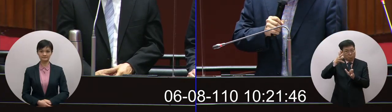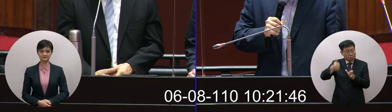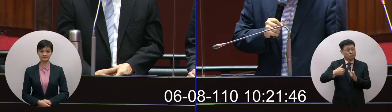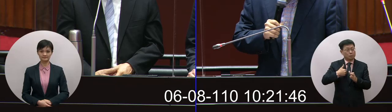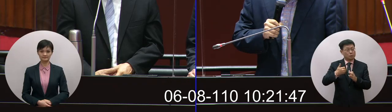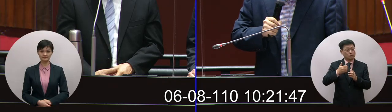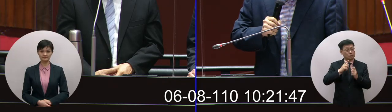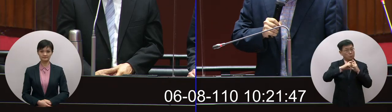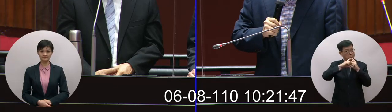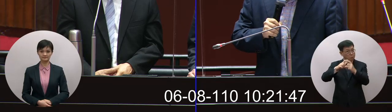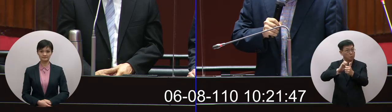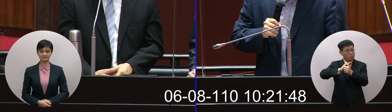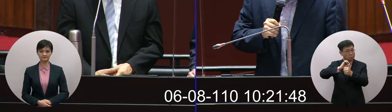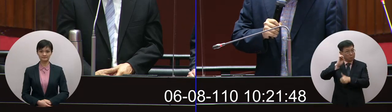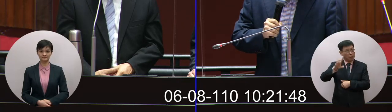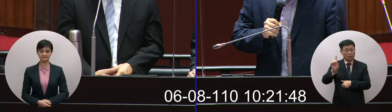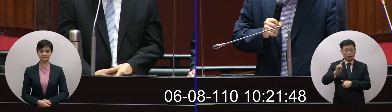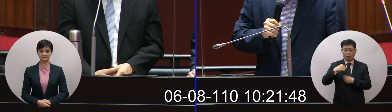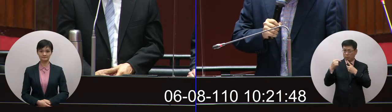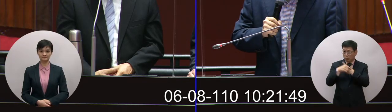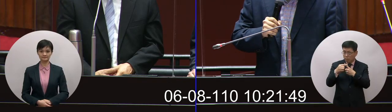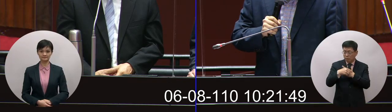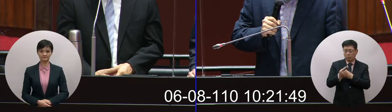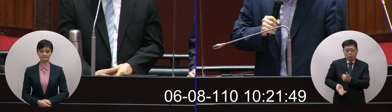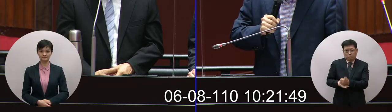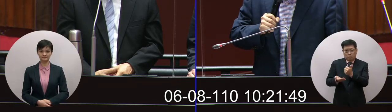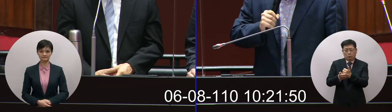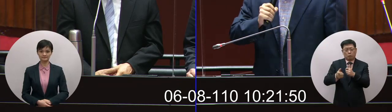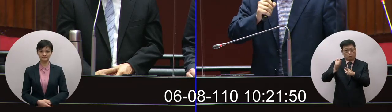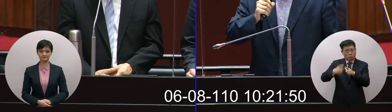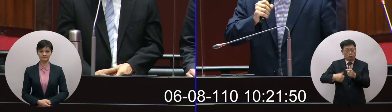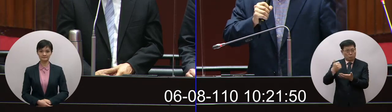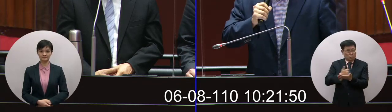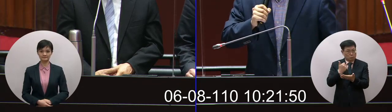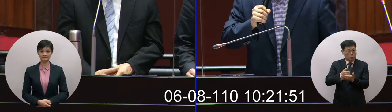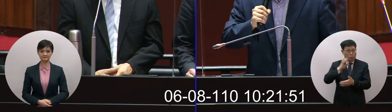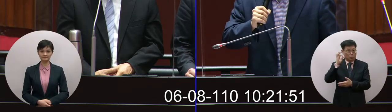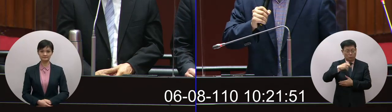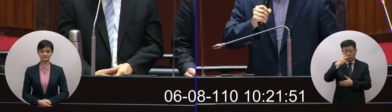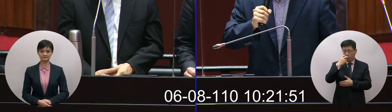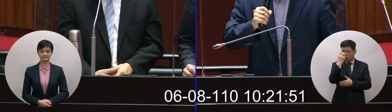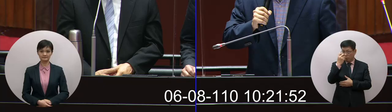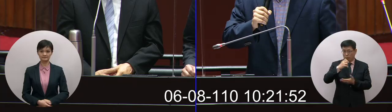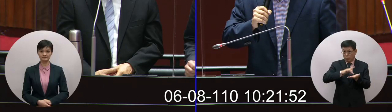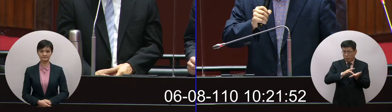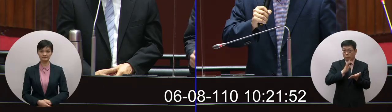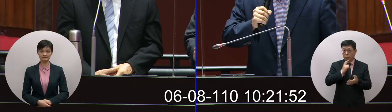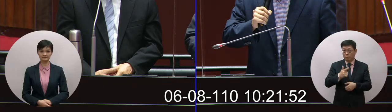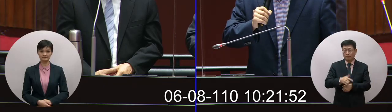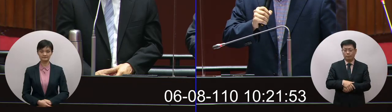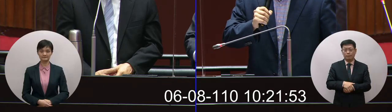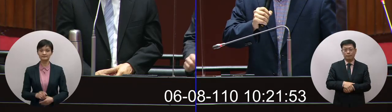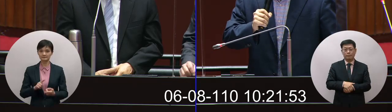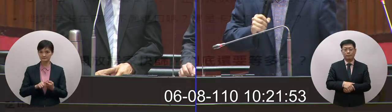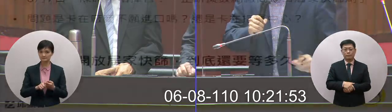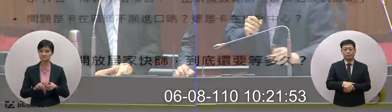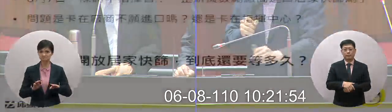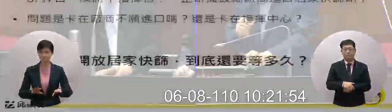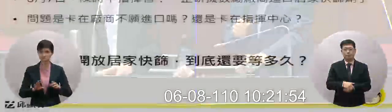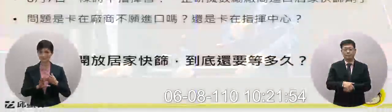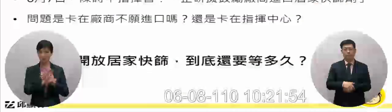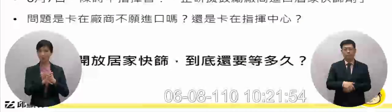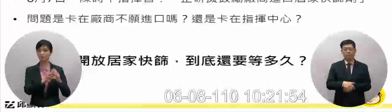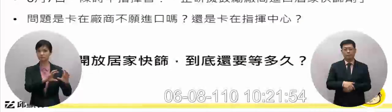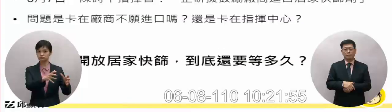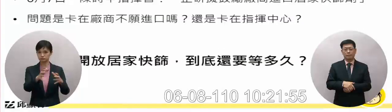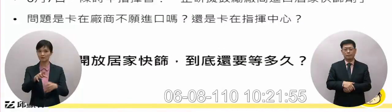回答的时候是说，正严拟鼓励厂商进口居家快筛剂嘛，部长。 对，因为现在这国际是有这